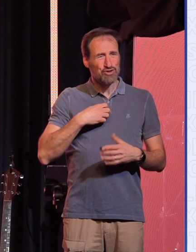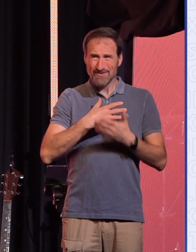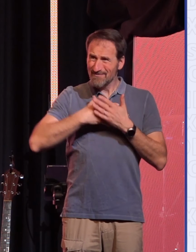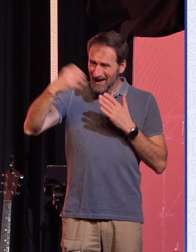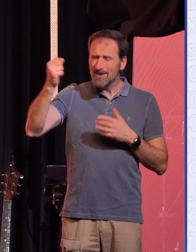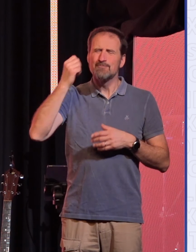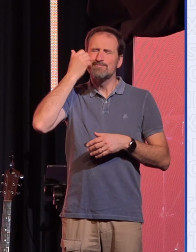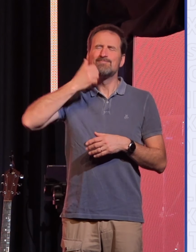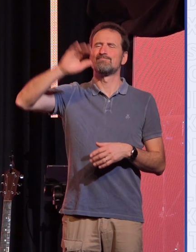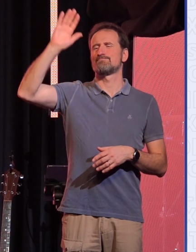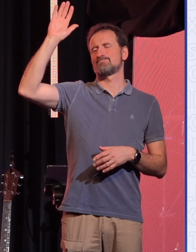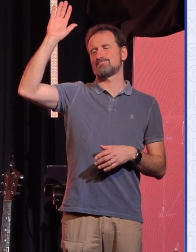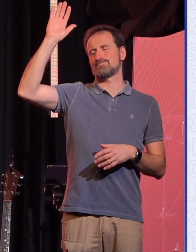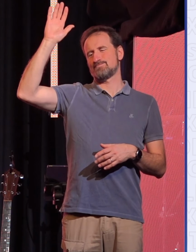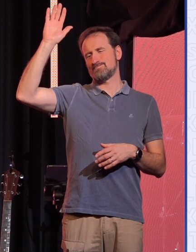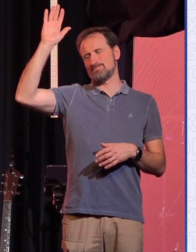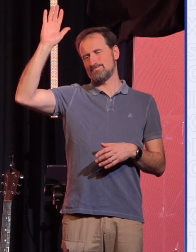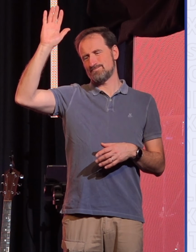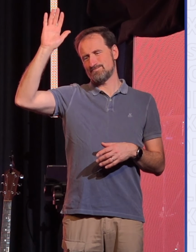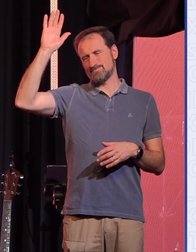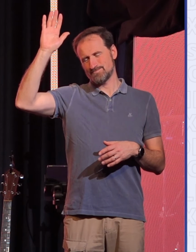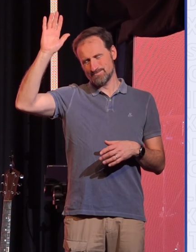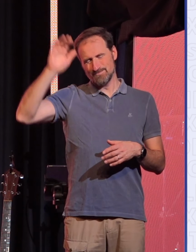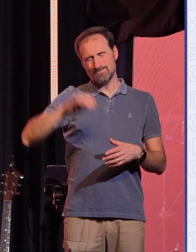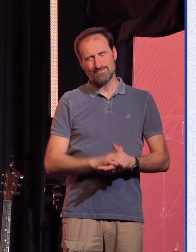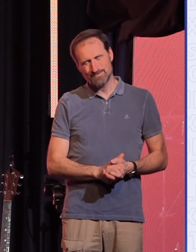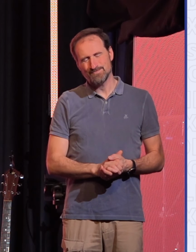Dankeschön. Danke.